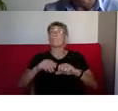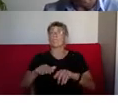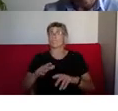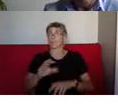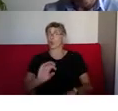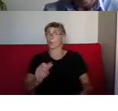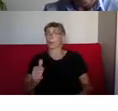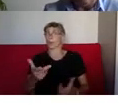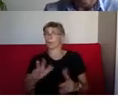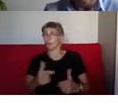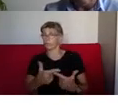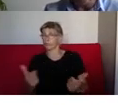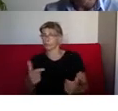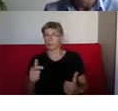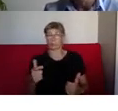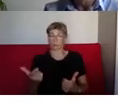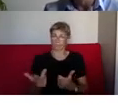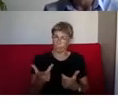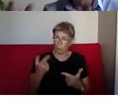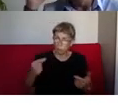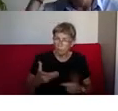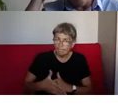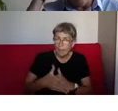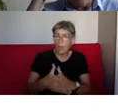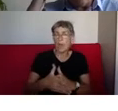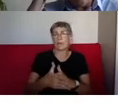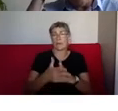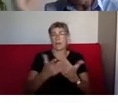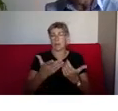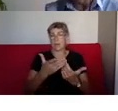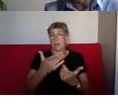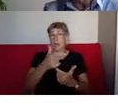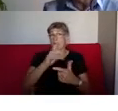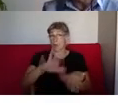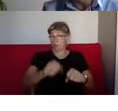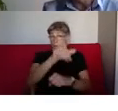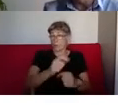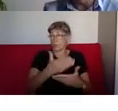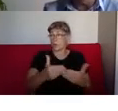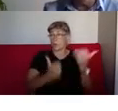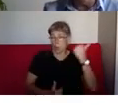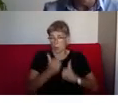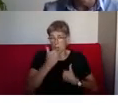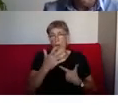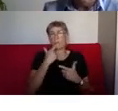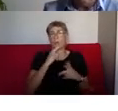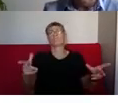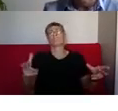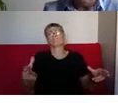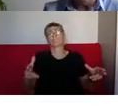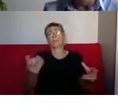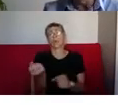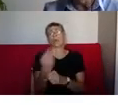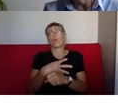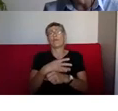service de l'emploi des personnes en situation de handicap. En effet, on a traversé une période un peu compliquée avec ce Covid-19 et